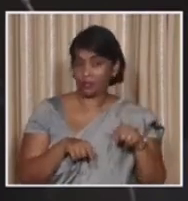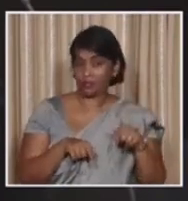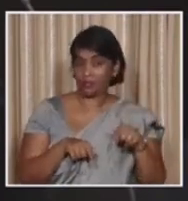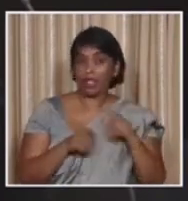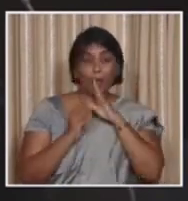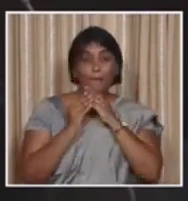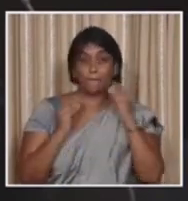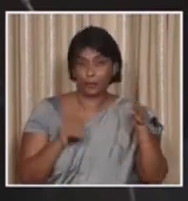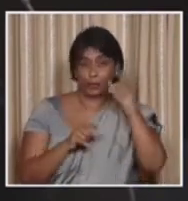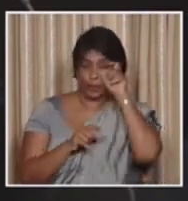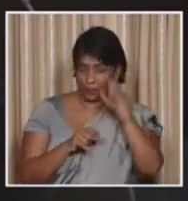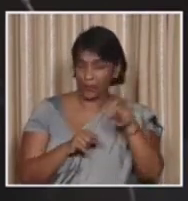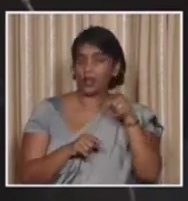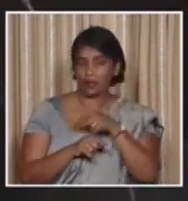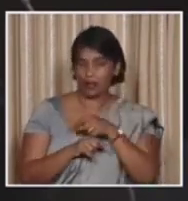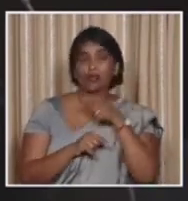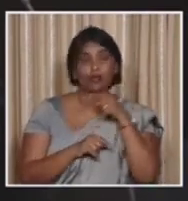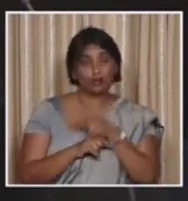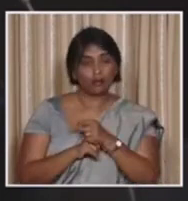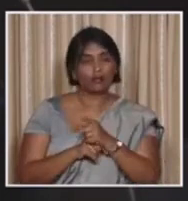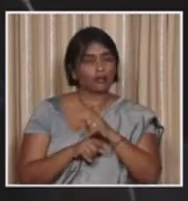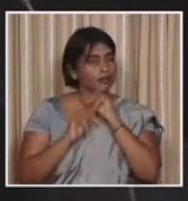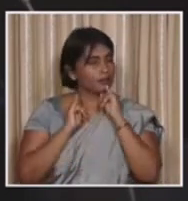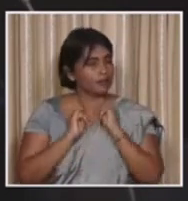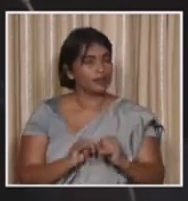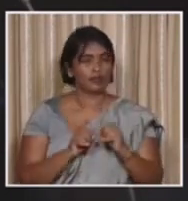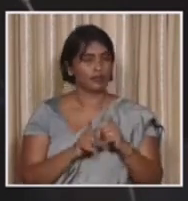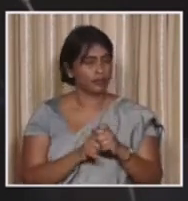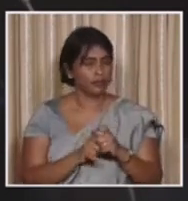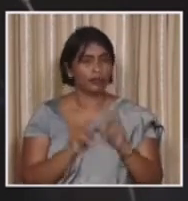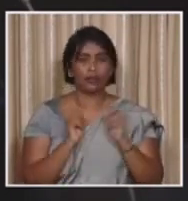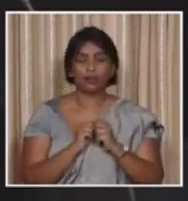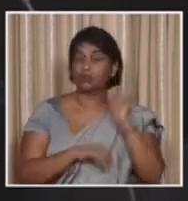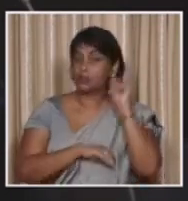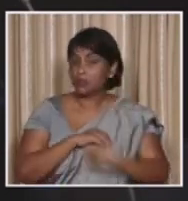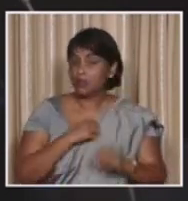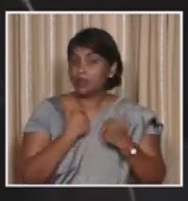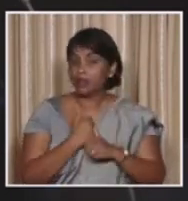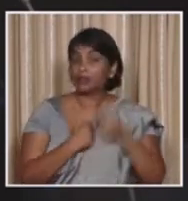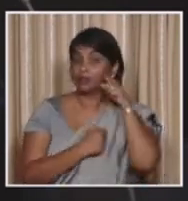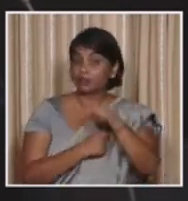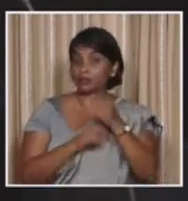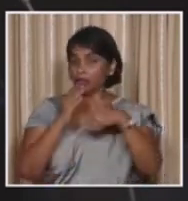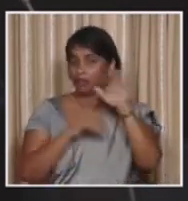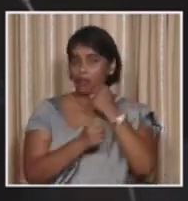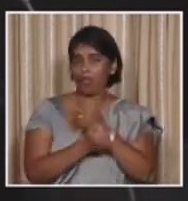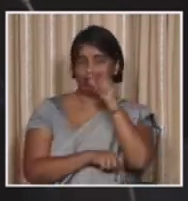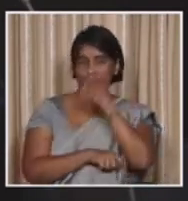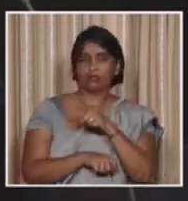අද හවස ප්‍රවෘත්ති වලට ඒක පෙන්නුම් කරයි. ඒ ඉතාමත්ම භයානක තත්ත්වය නිර්මාණය කරේ එතන හිටපු ඉහළ